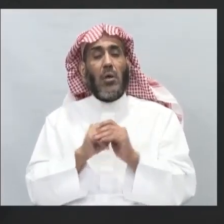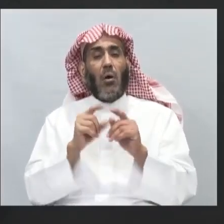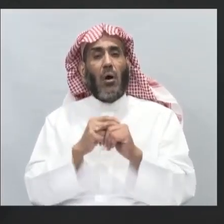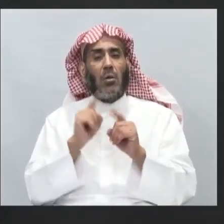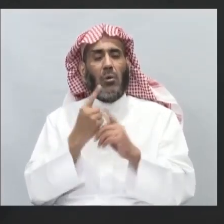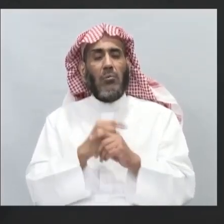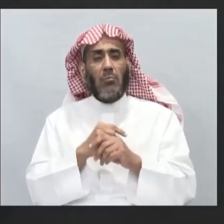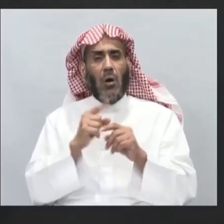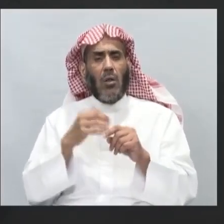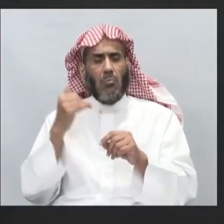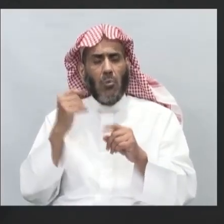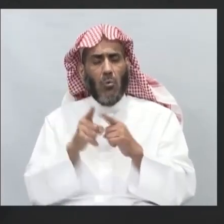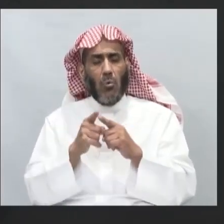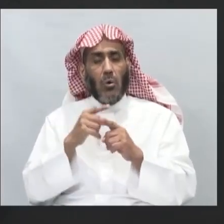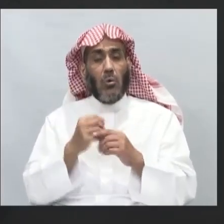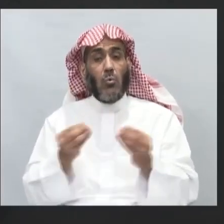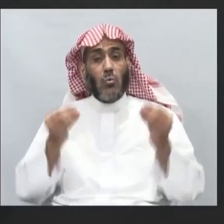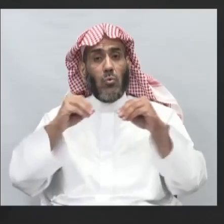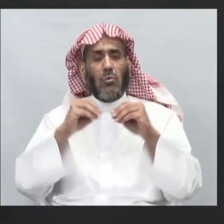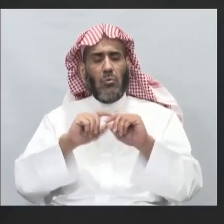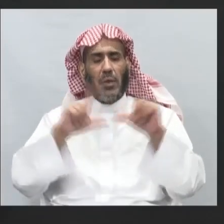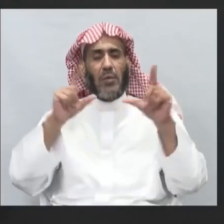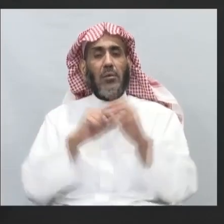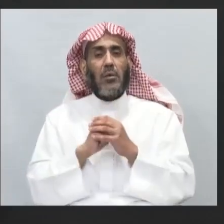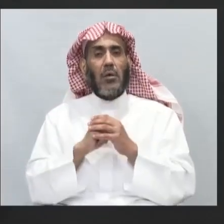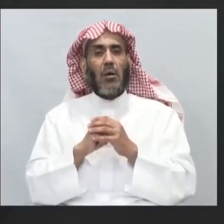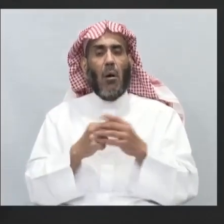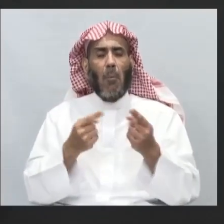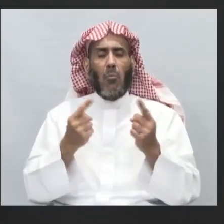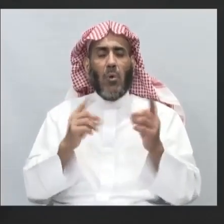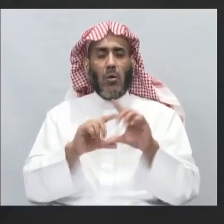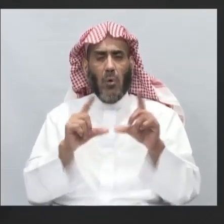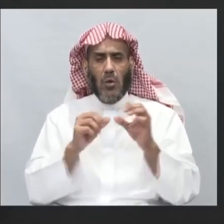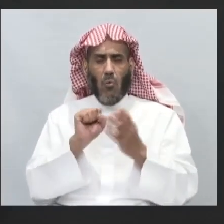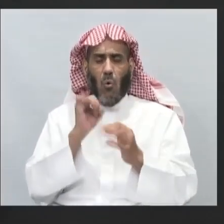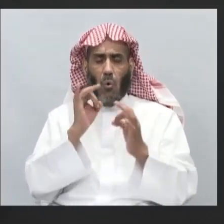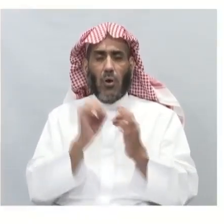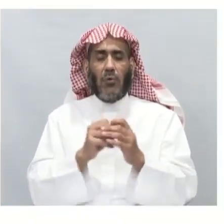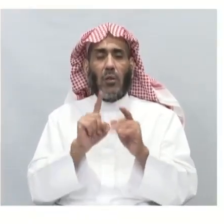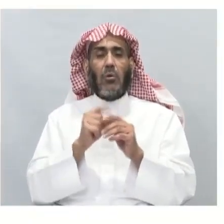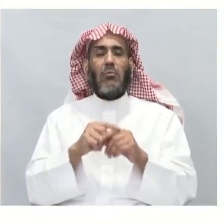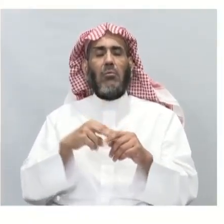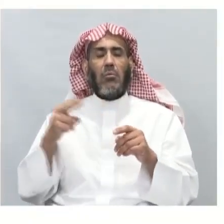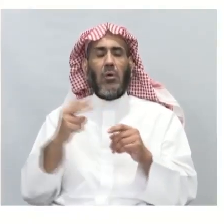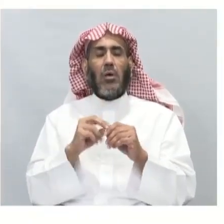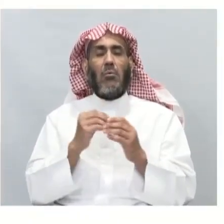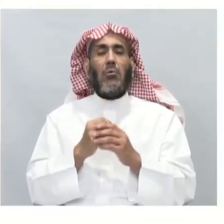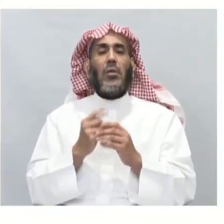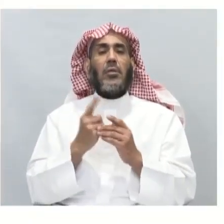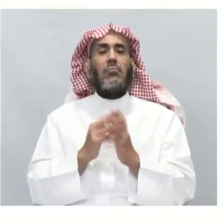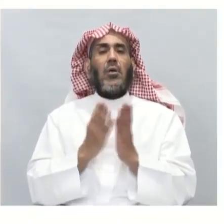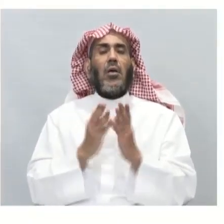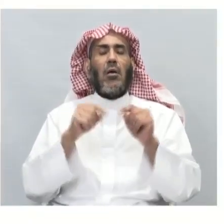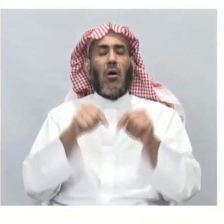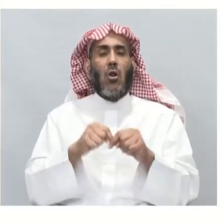الوحده هذه من الامور التي تثر وتبين مالك وما عليك تجاه هذه الوحده وغيرها من الوحدات